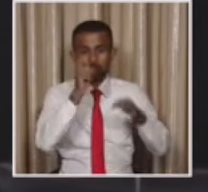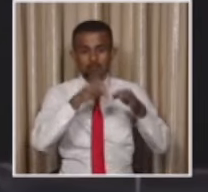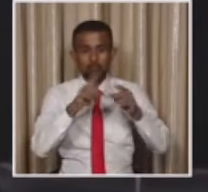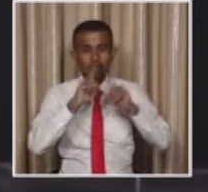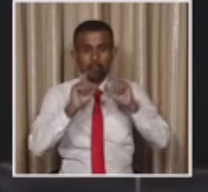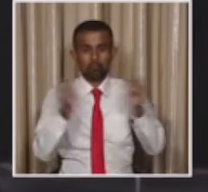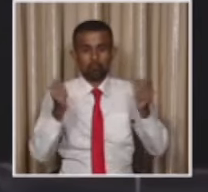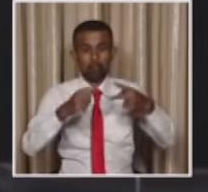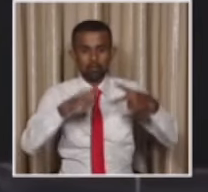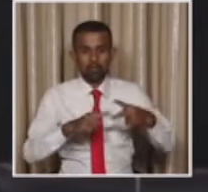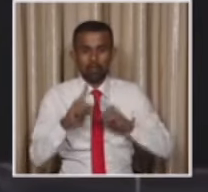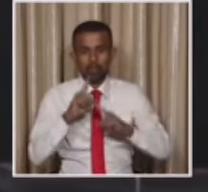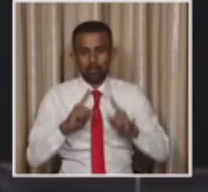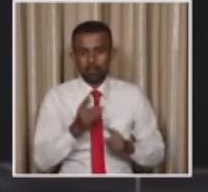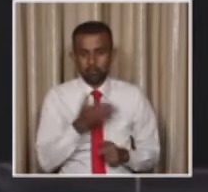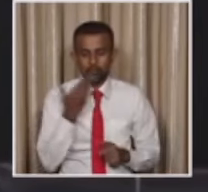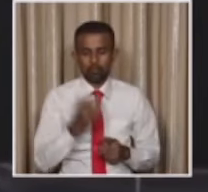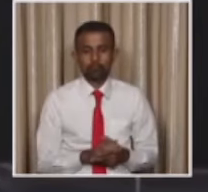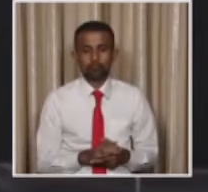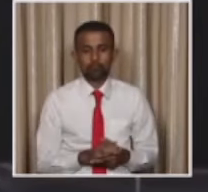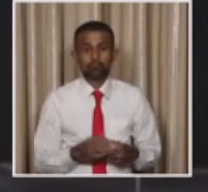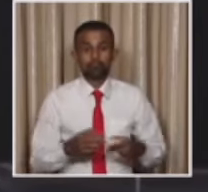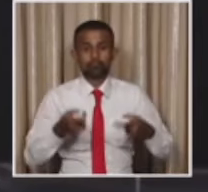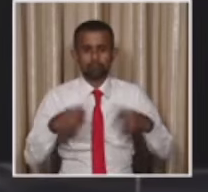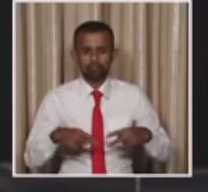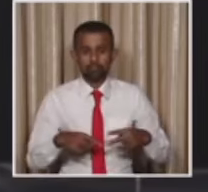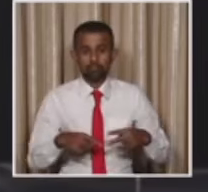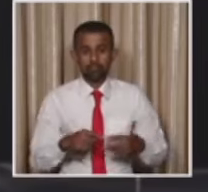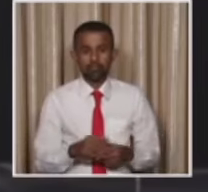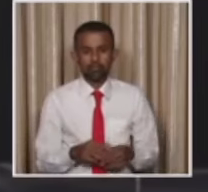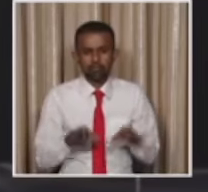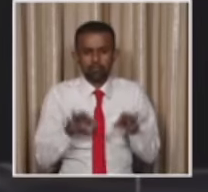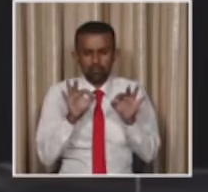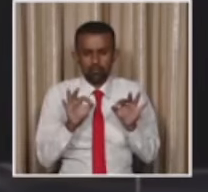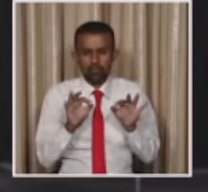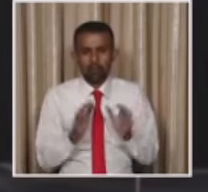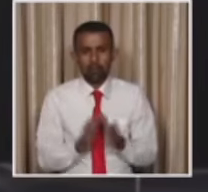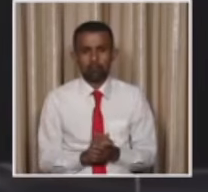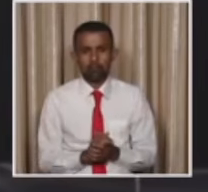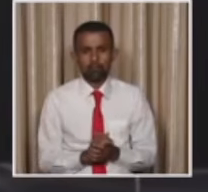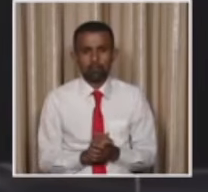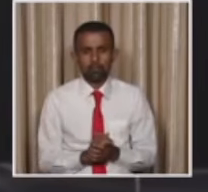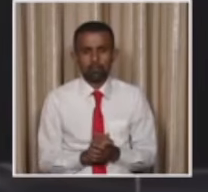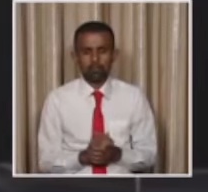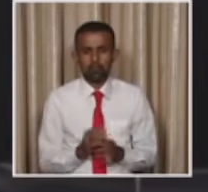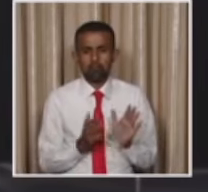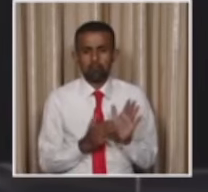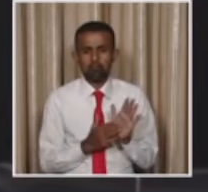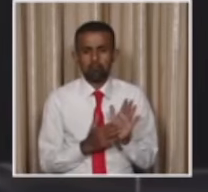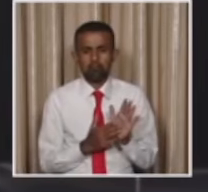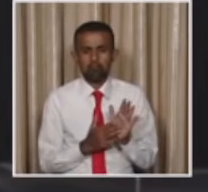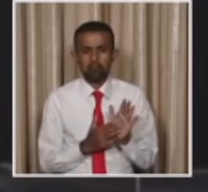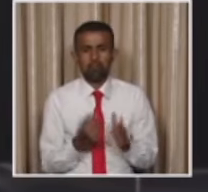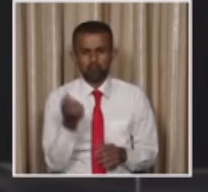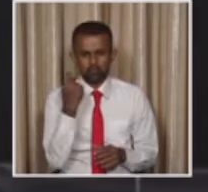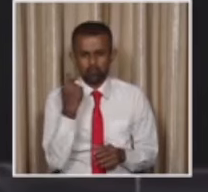කතා නොකර දෙක ගැන කතා කරන්න පුළුවන්. ඊට පස්සේ ඔබතුමා ඉතා සූක්ෂම ලෙස මේ මන්දිර මොකද්ද මන්දිරද මන් දන්නේ